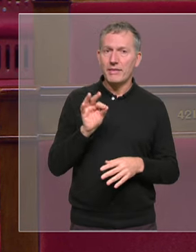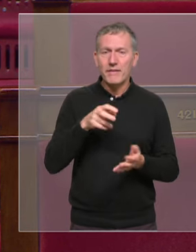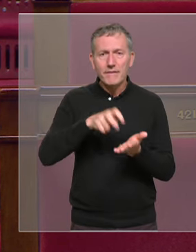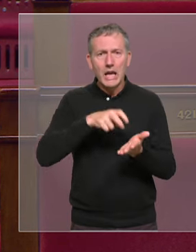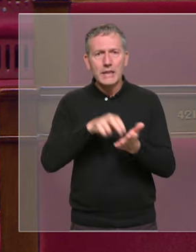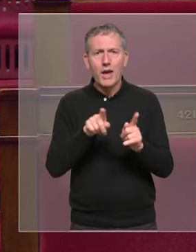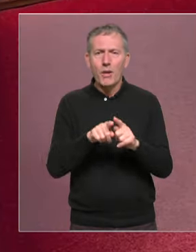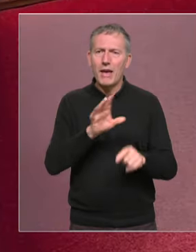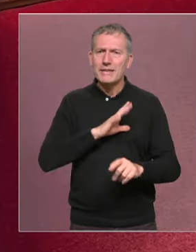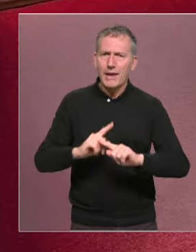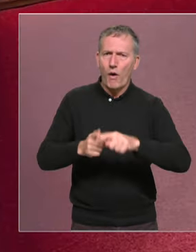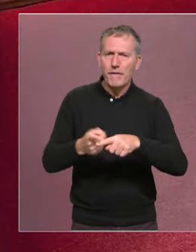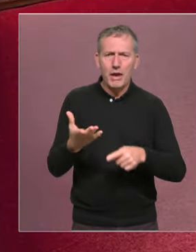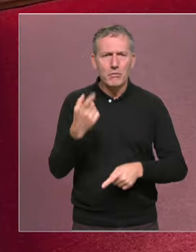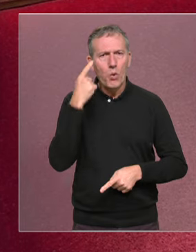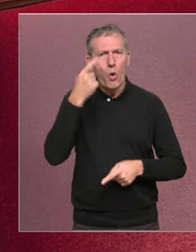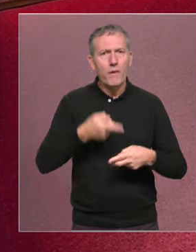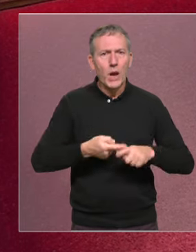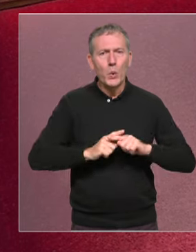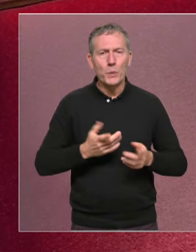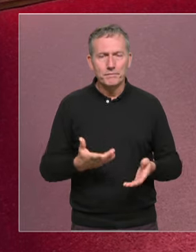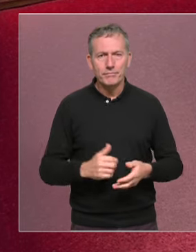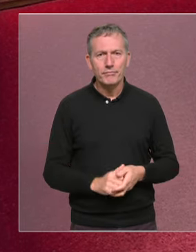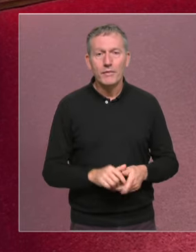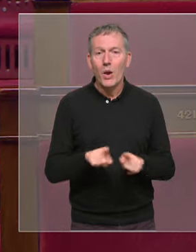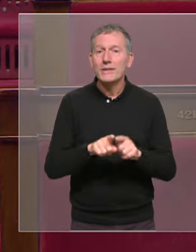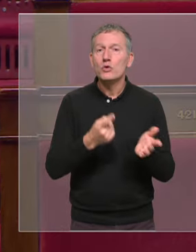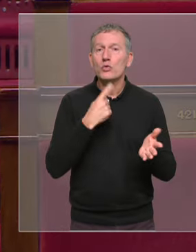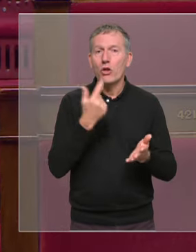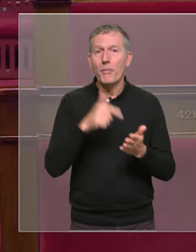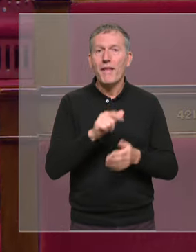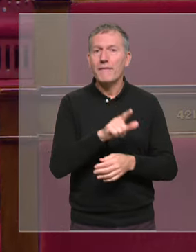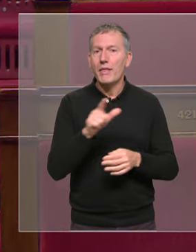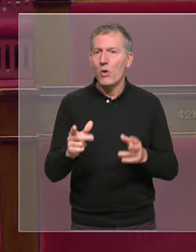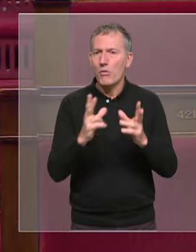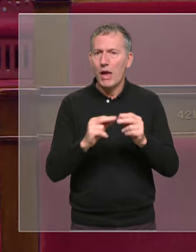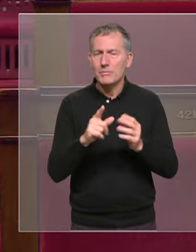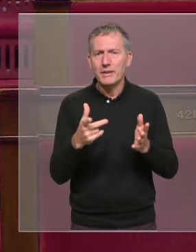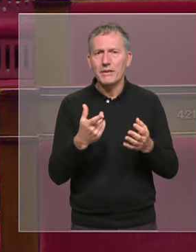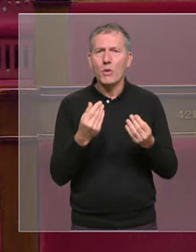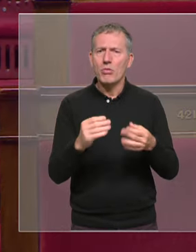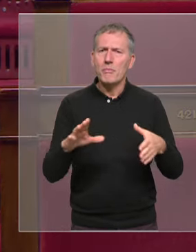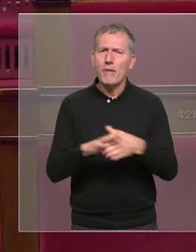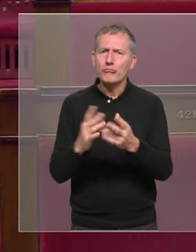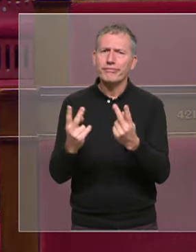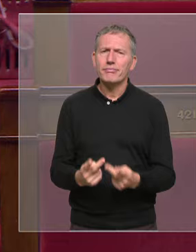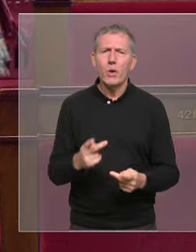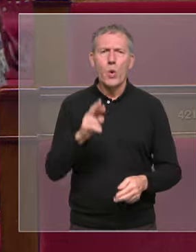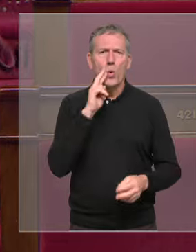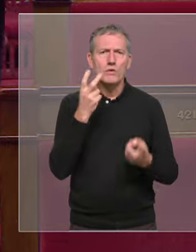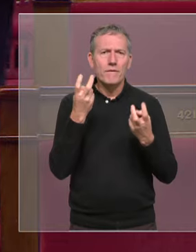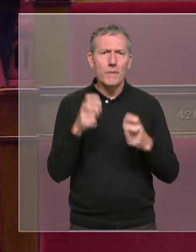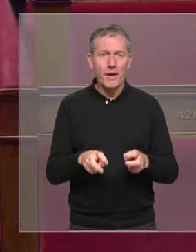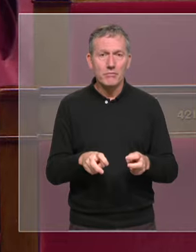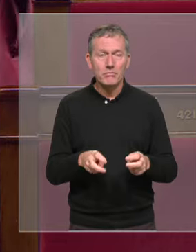pouvoir le raisonner à lui seul. Où il appelait encore en juin 2022, je cite, « à ne pas humilier la Russie ».